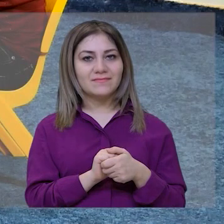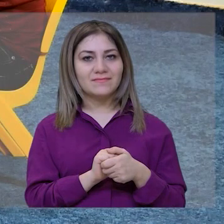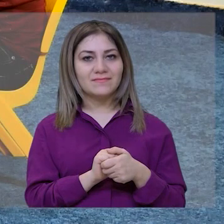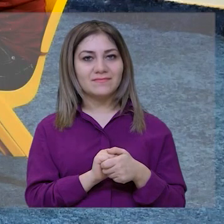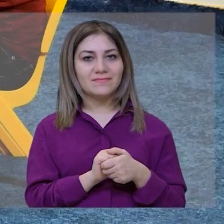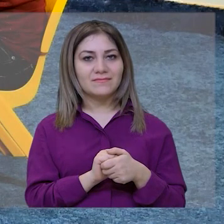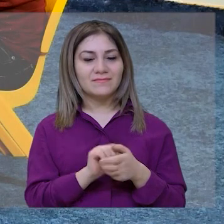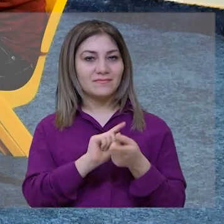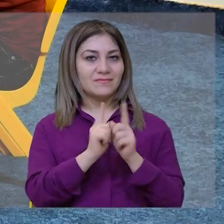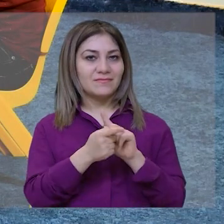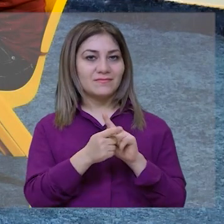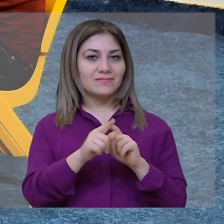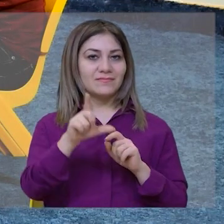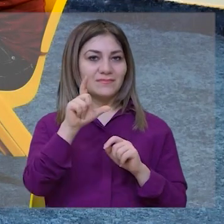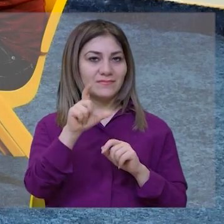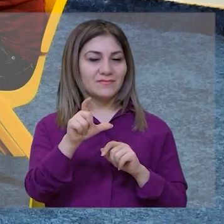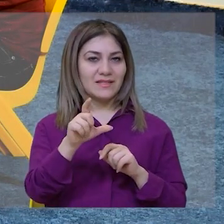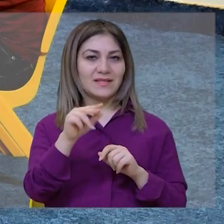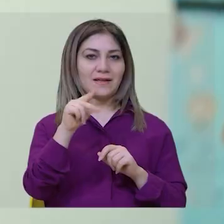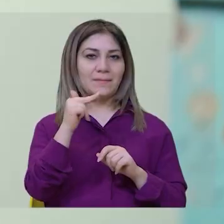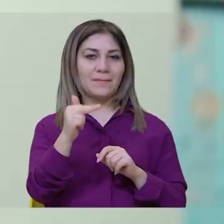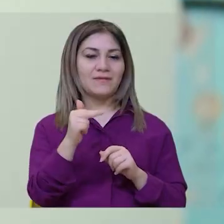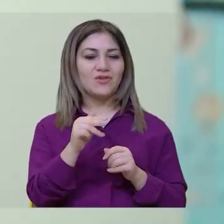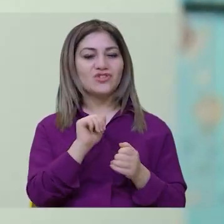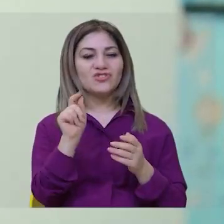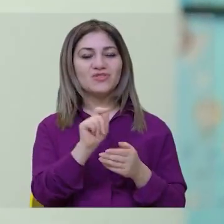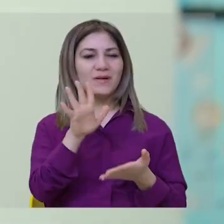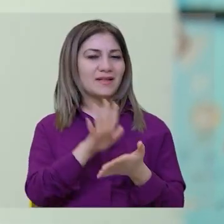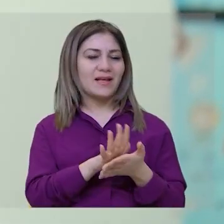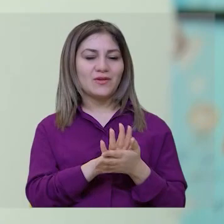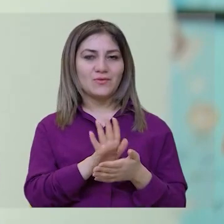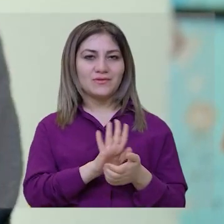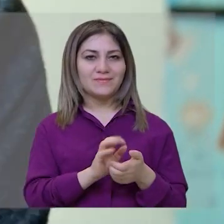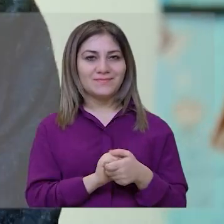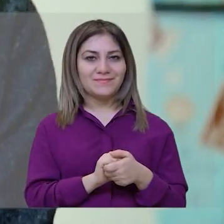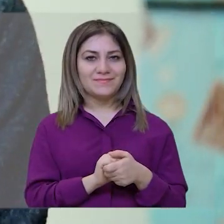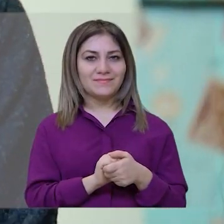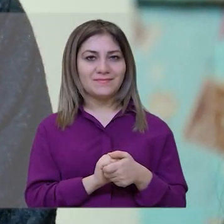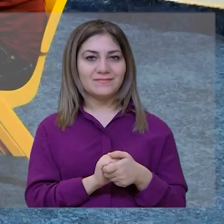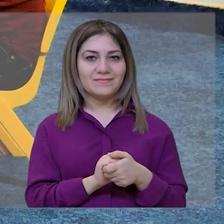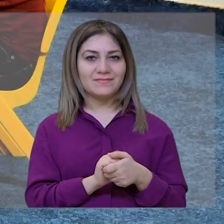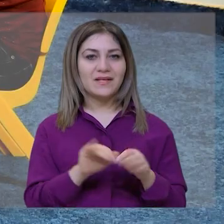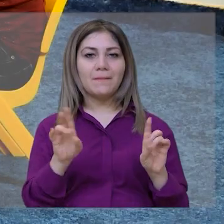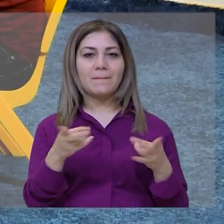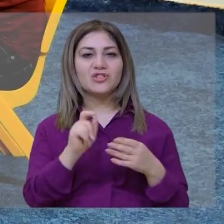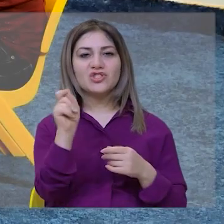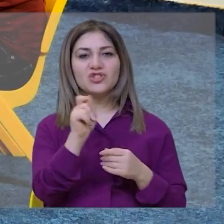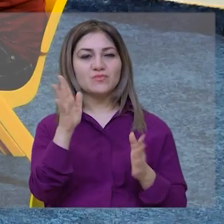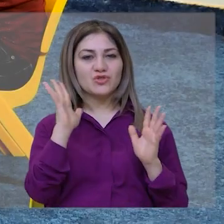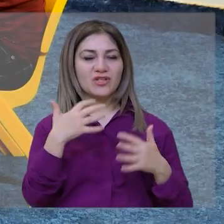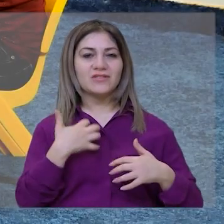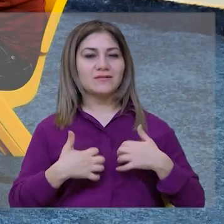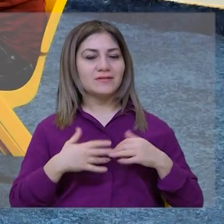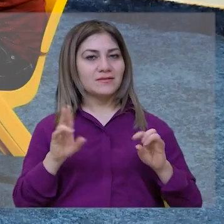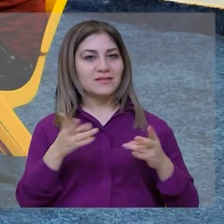ինչ։ Ես տենց եմ անում։ Ճիշտ ես անում։ Բ տառը, Բ տառը, Ի տառը։ Կեցես, բոլոր տառերը պետք չէ ջնջումներ անել,